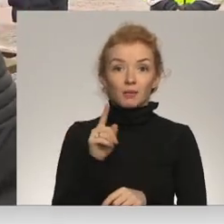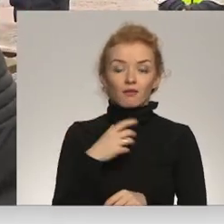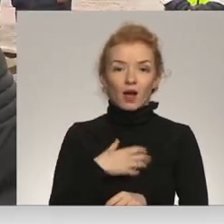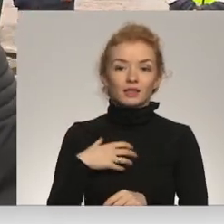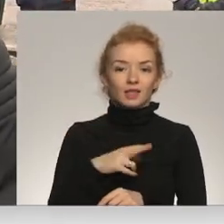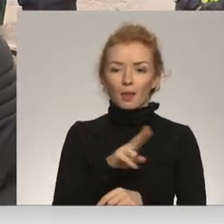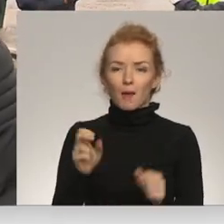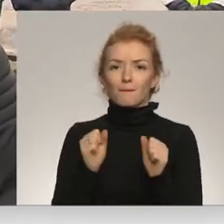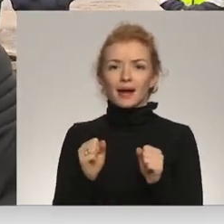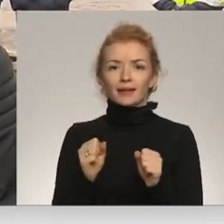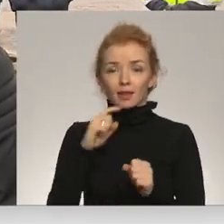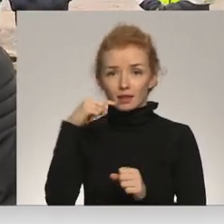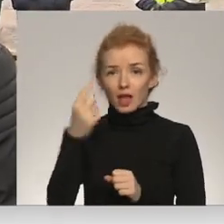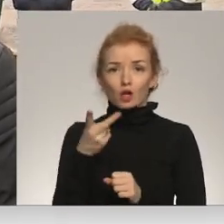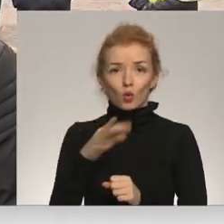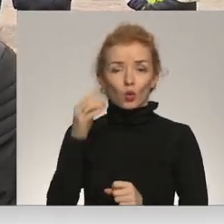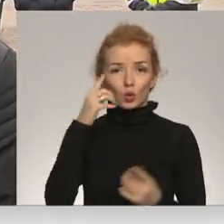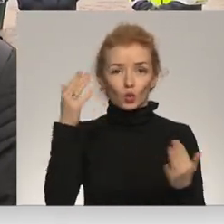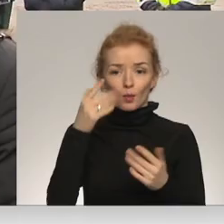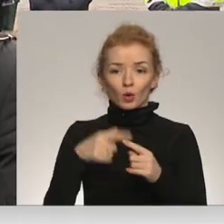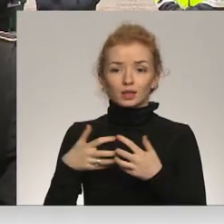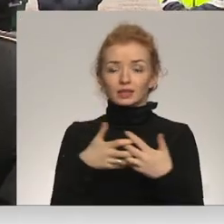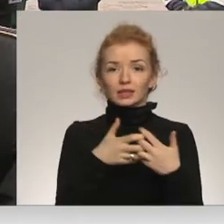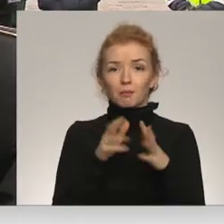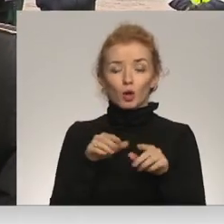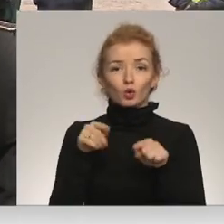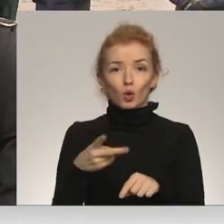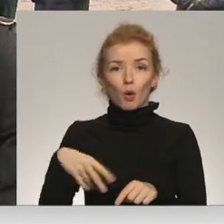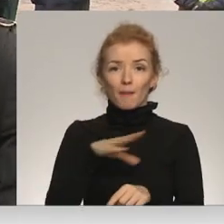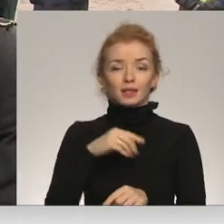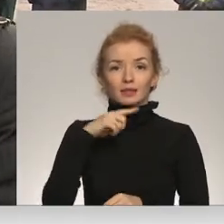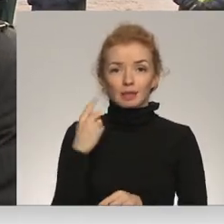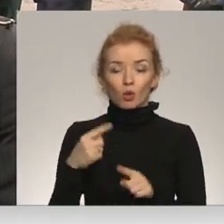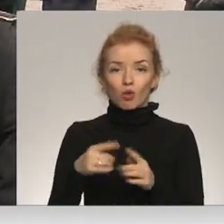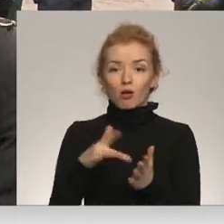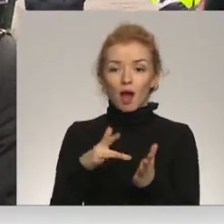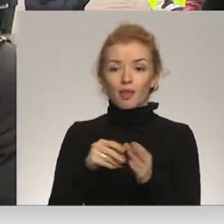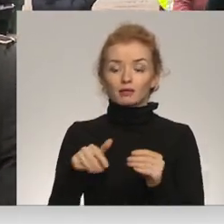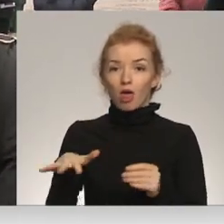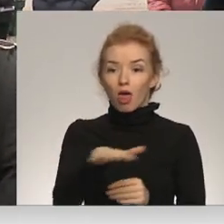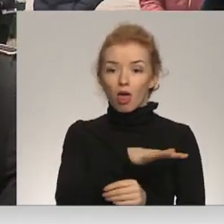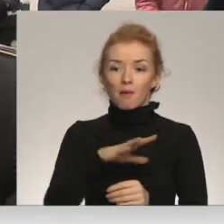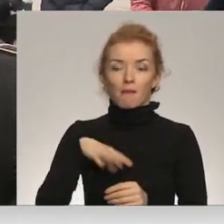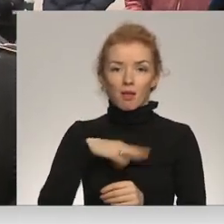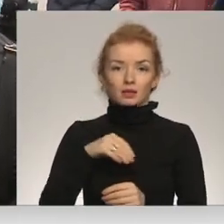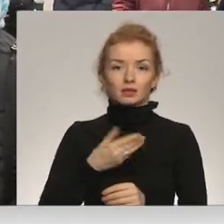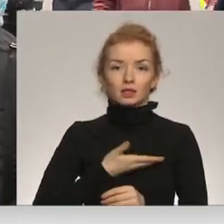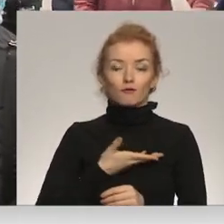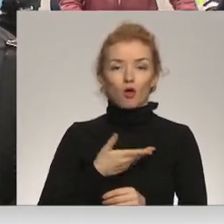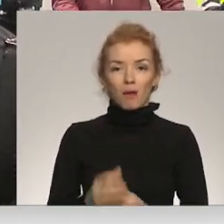nebaidīties. Teikt to, ko domājam, un cīnīties par to, par ko mēs gribam, un kādā zemē un kādā Latvijā mēs gribam